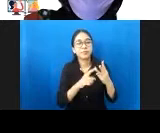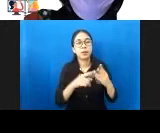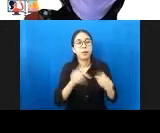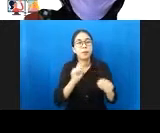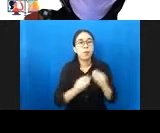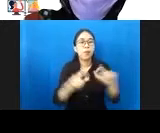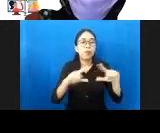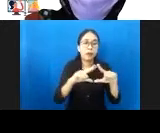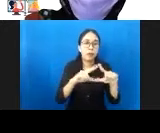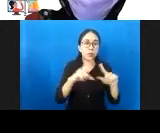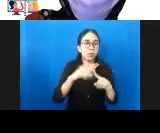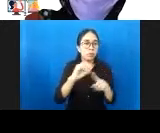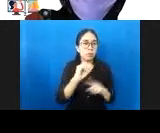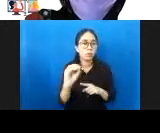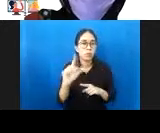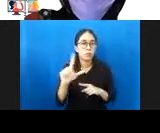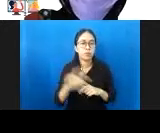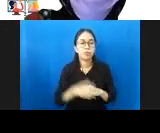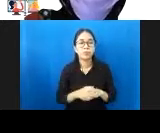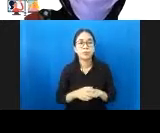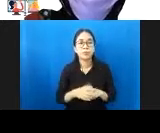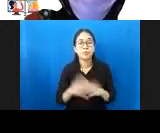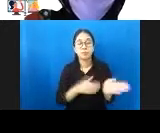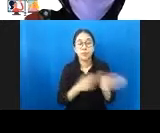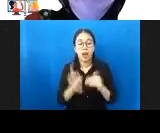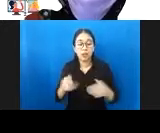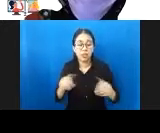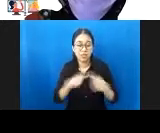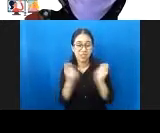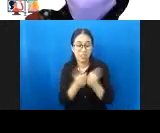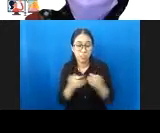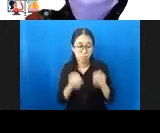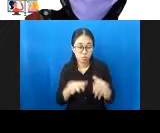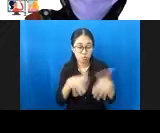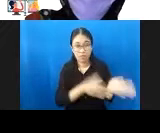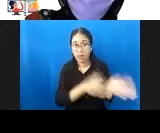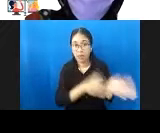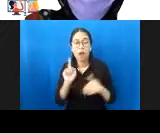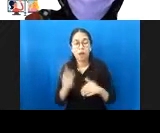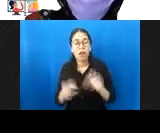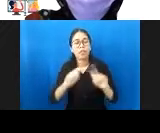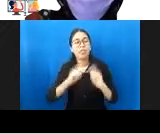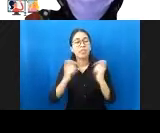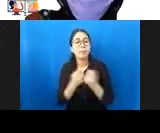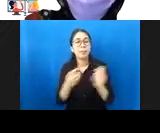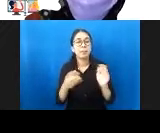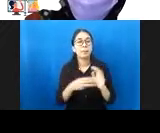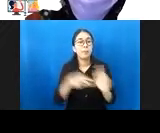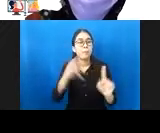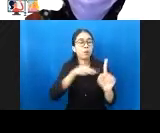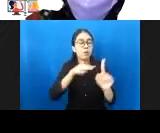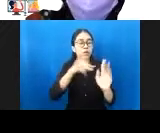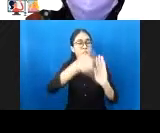ini kemudian selain Satgas, Kabupaten Bandung juga sudah mempunyai tim MONEP, tim monitoring